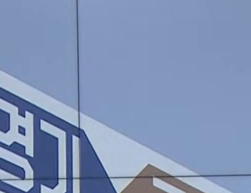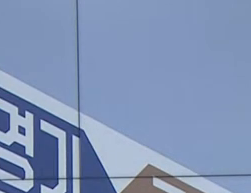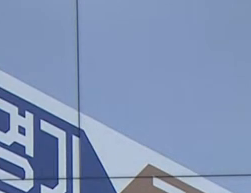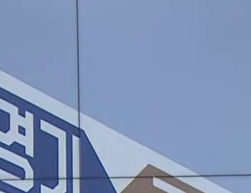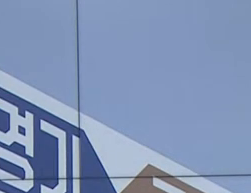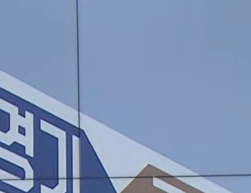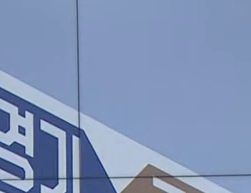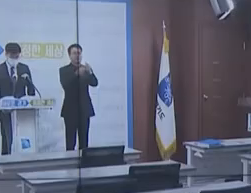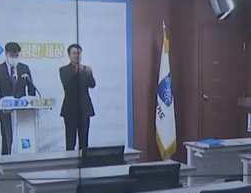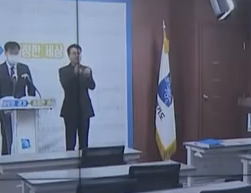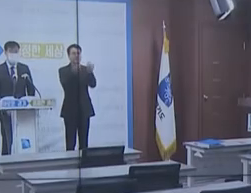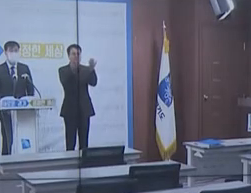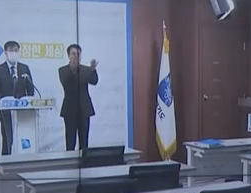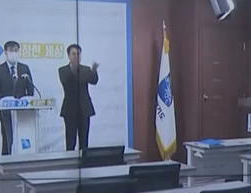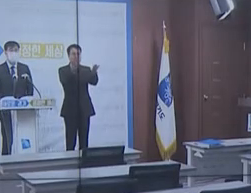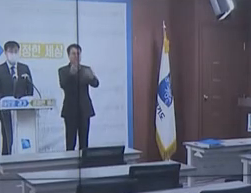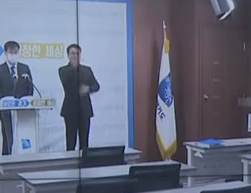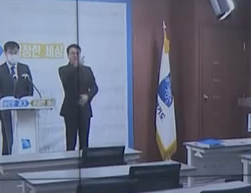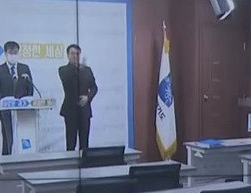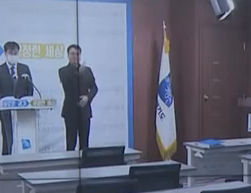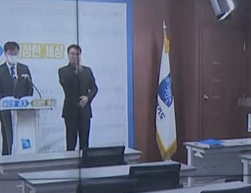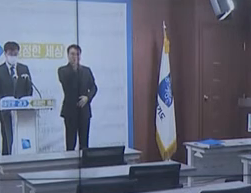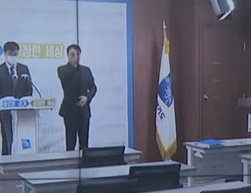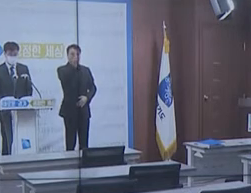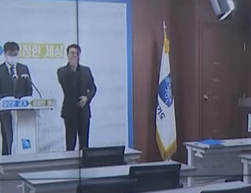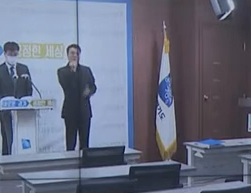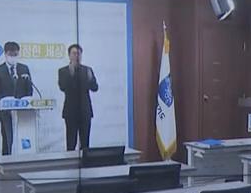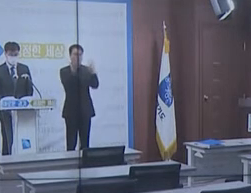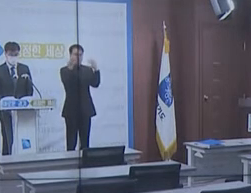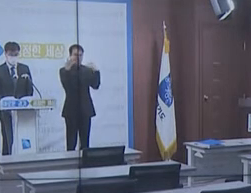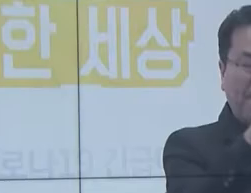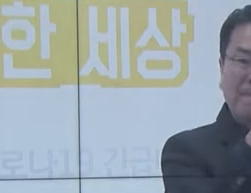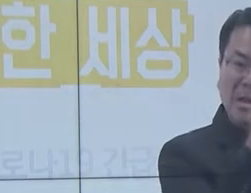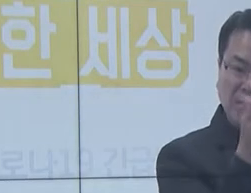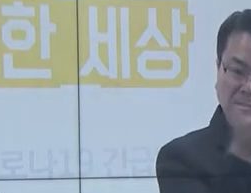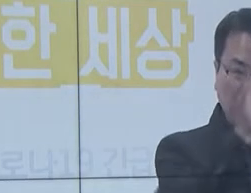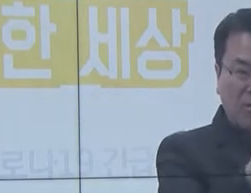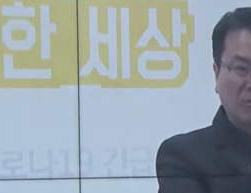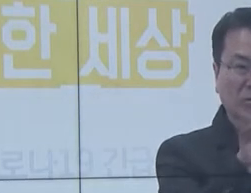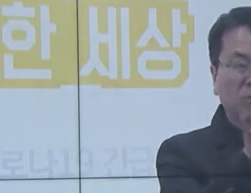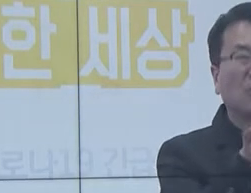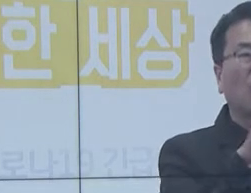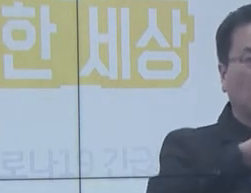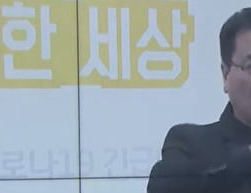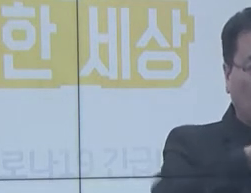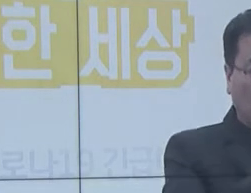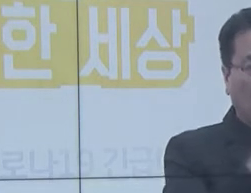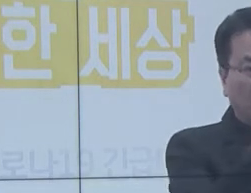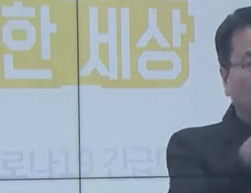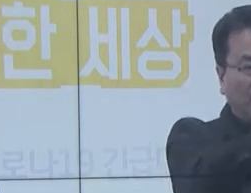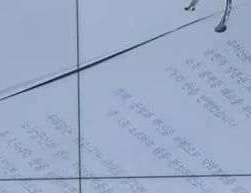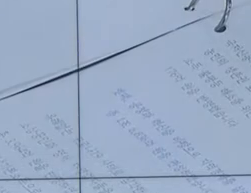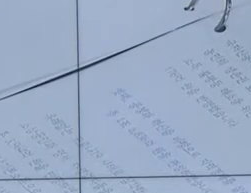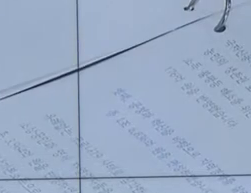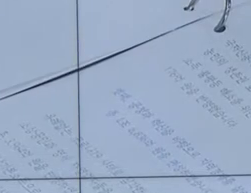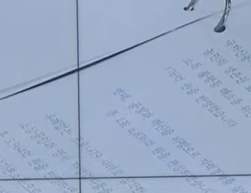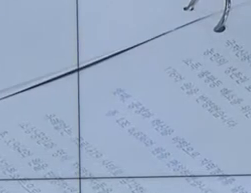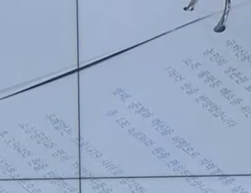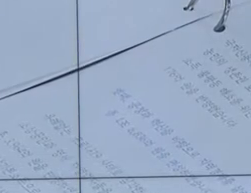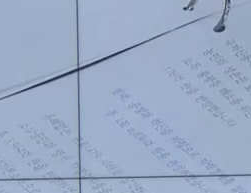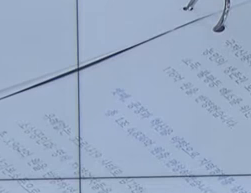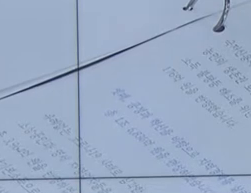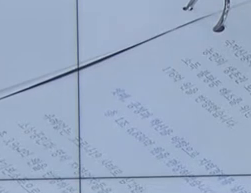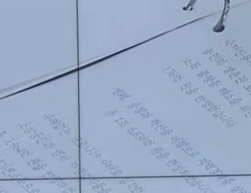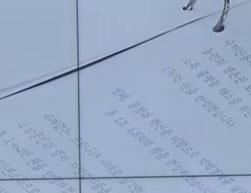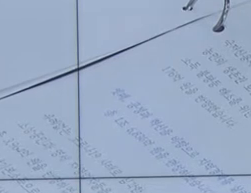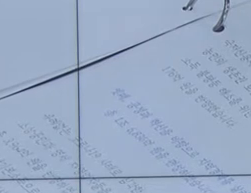증가한 역대 최대 규모로 본예산을 편성했는데요. 공정한 세상을 열어가는 경기도를 구현하기 위해 5대